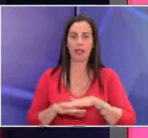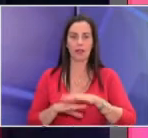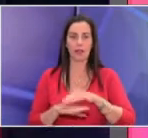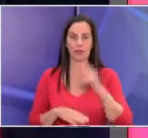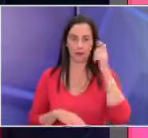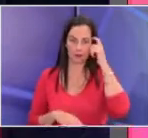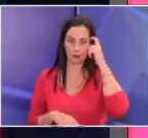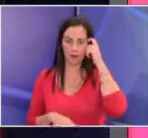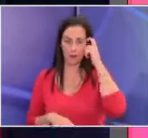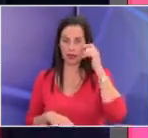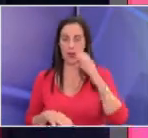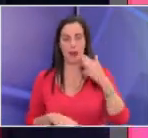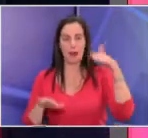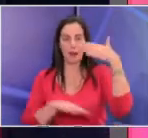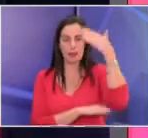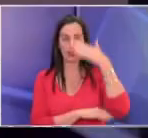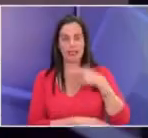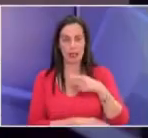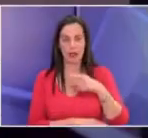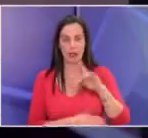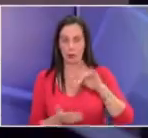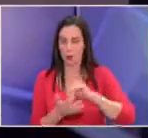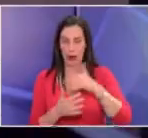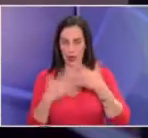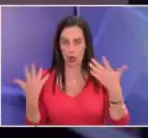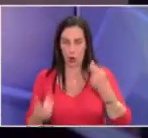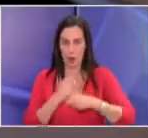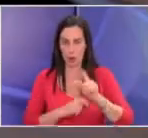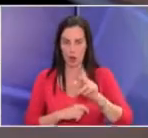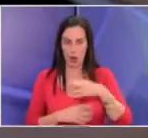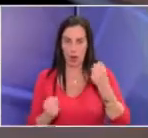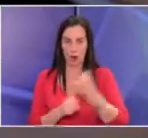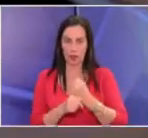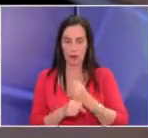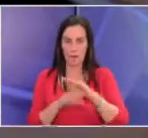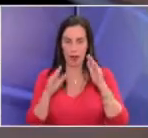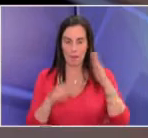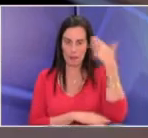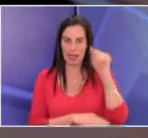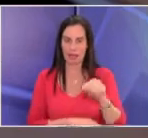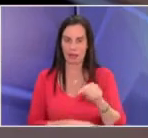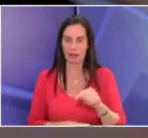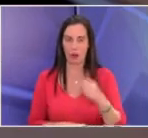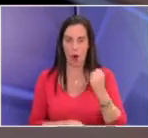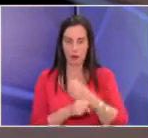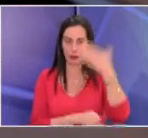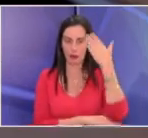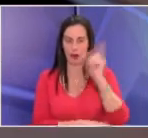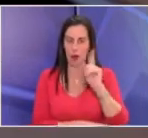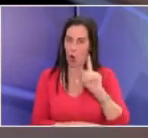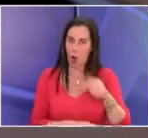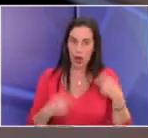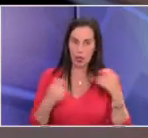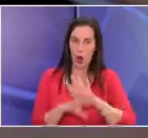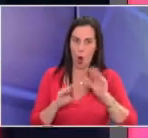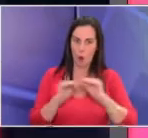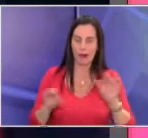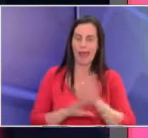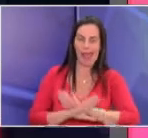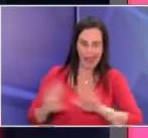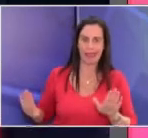איזשהו חלום ורוד שהכל יסתדר. אבל ביום אחרי, כשהם כבר יוצאים ומחוץ לכל תלי בית הסוהר, האדמה